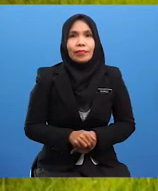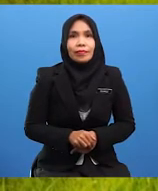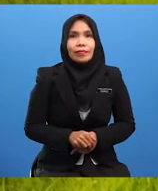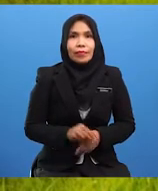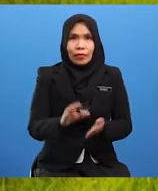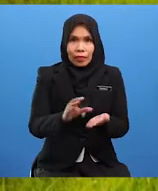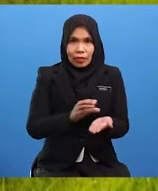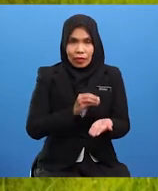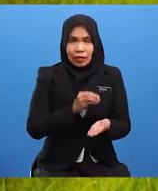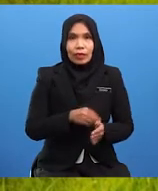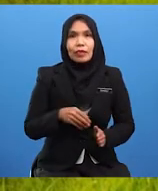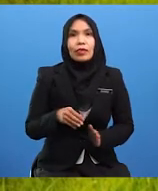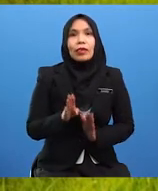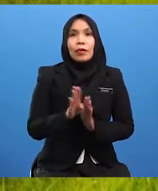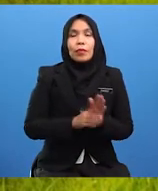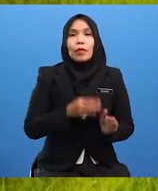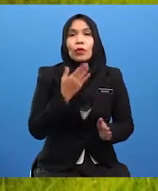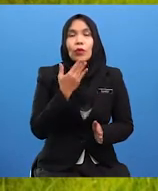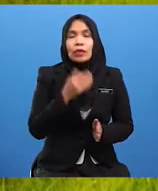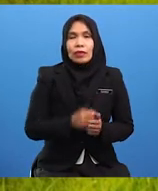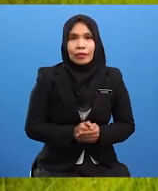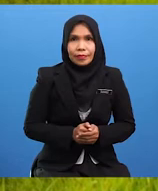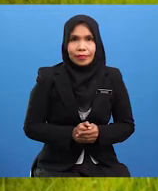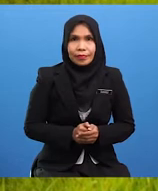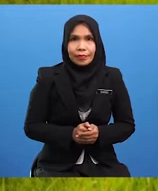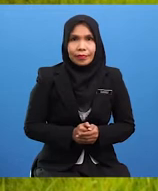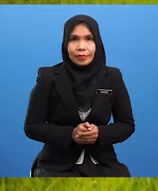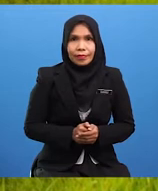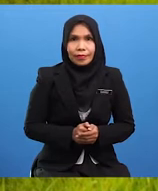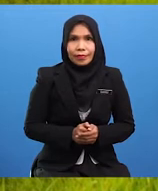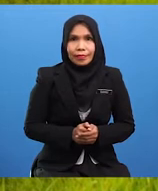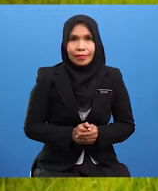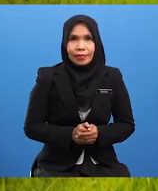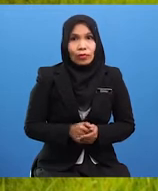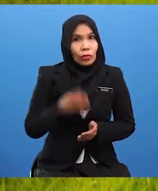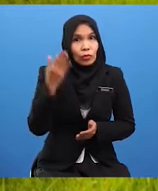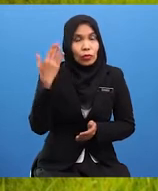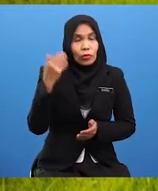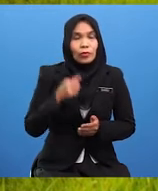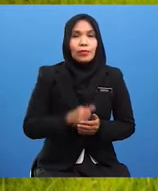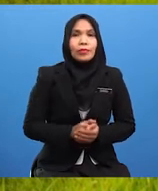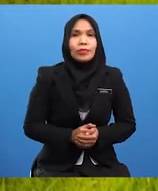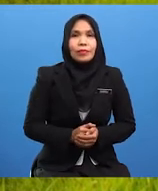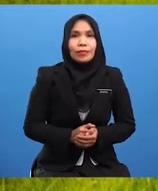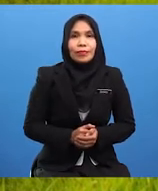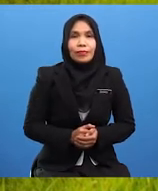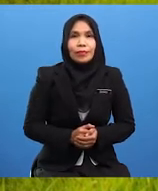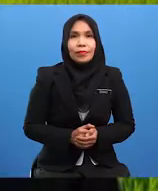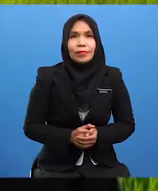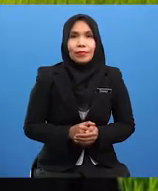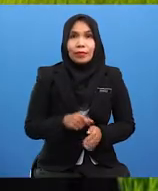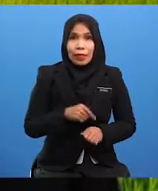Cetakan berwarna pula mula diperkenalkan pada kurun ke-15 Masihi di